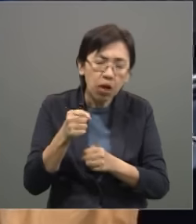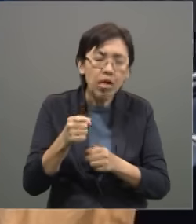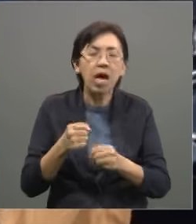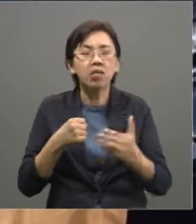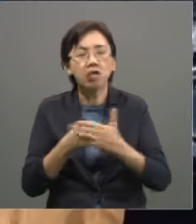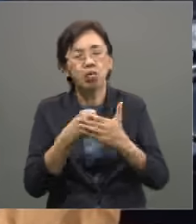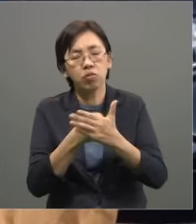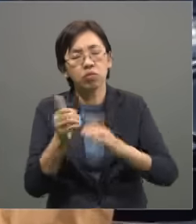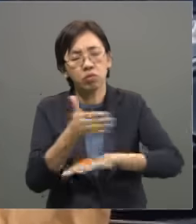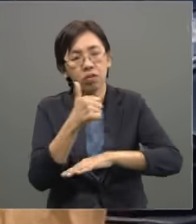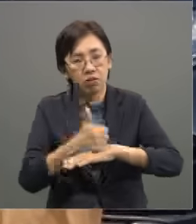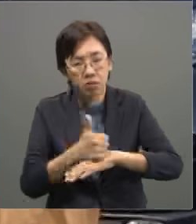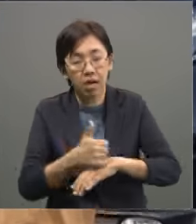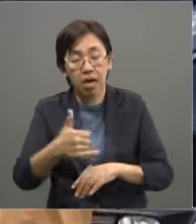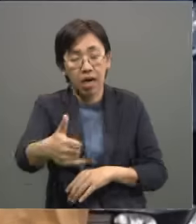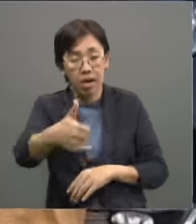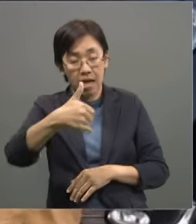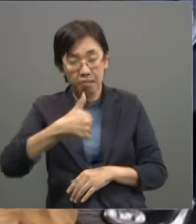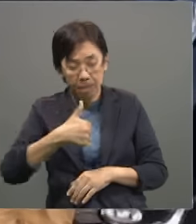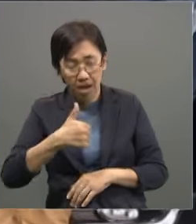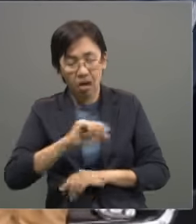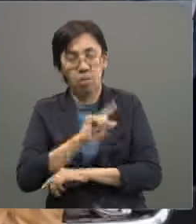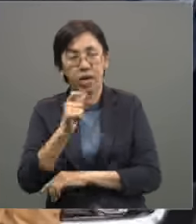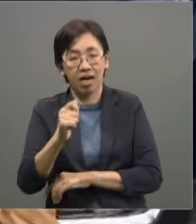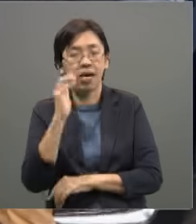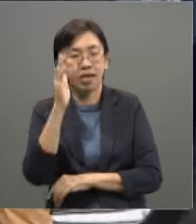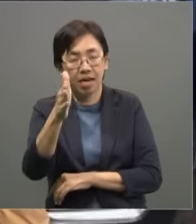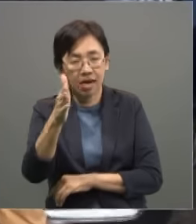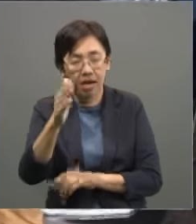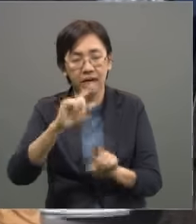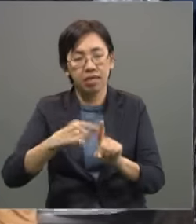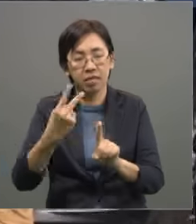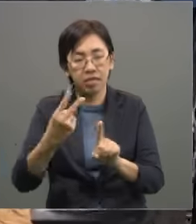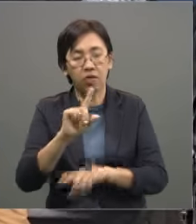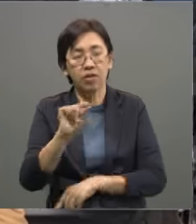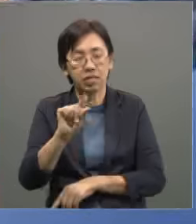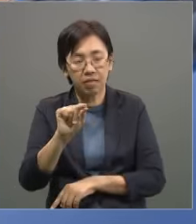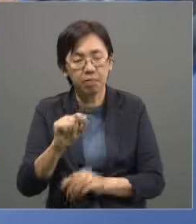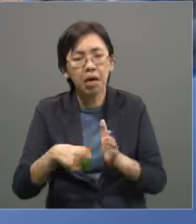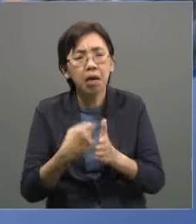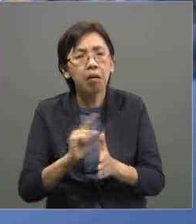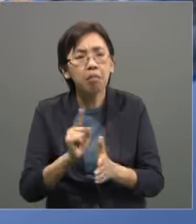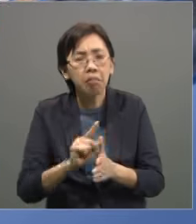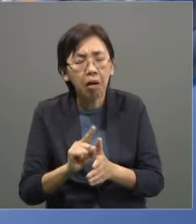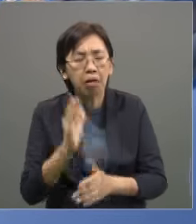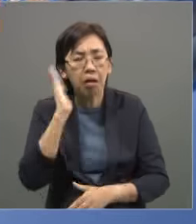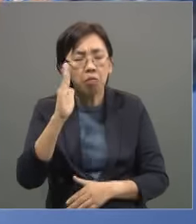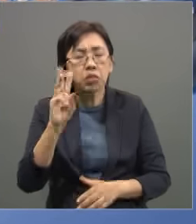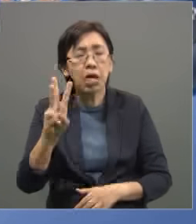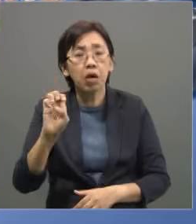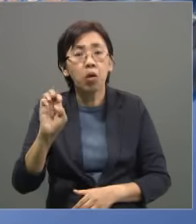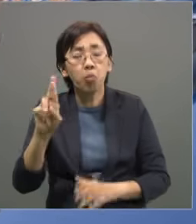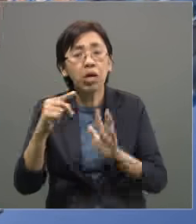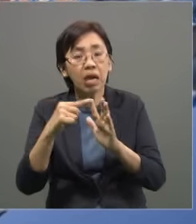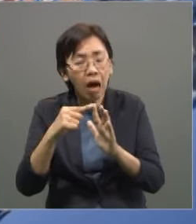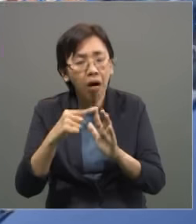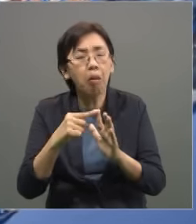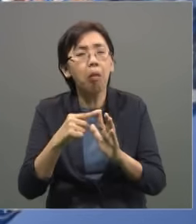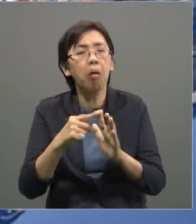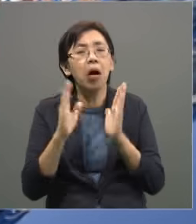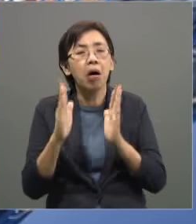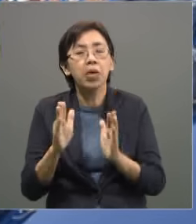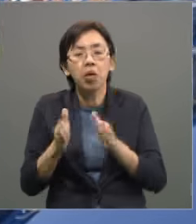คุณวีระเนี่ยจะเดินทางมาให้ข้อมูลวันอังคารหน้า20กุมภาพันธ์เนื่องจากคุณวีระเนี่ยเข้ามาเกี่ยวตรงที่ว่าอยู่ดีก็มี